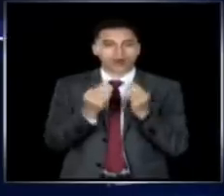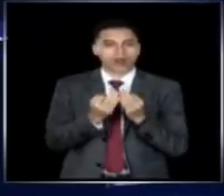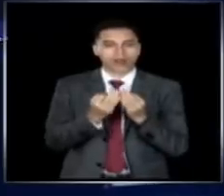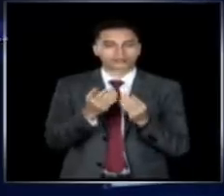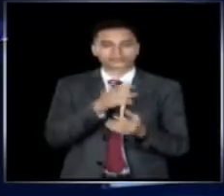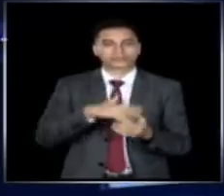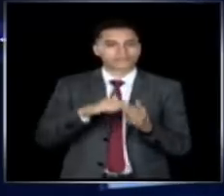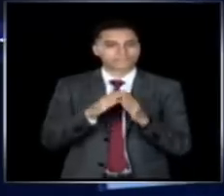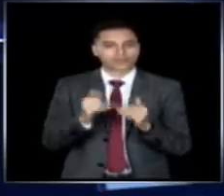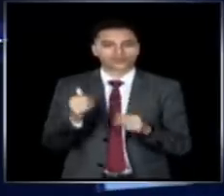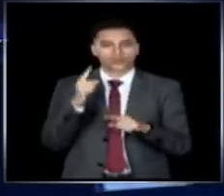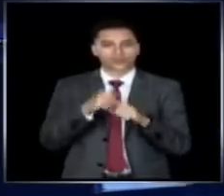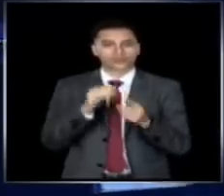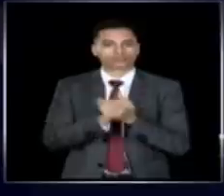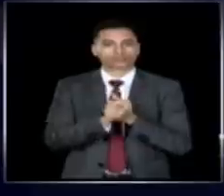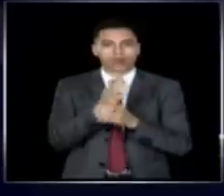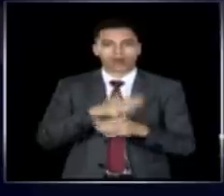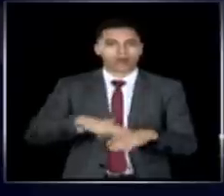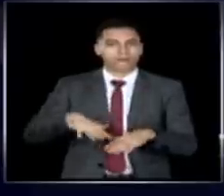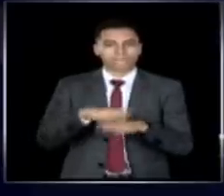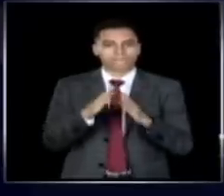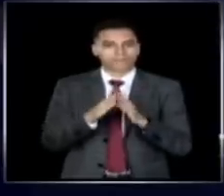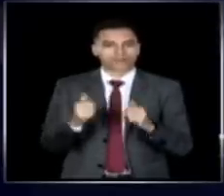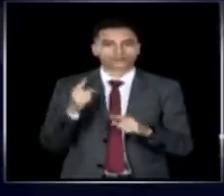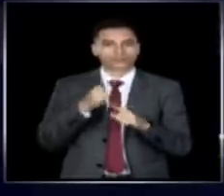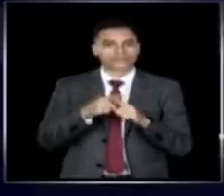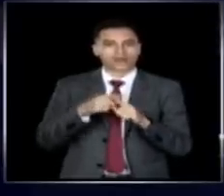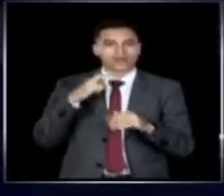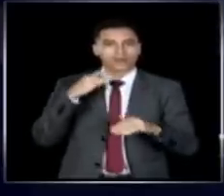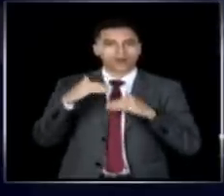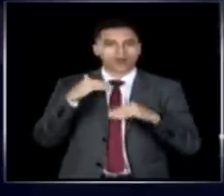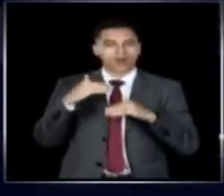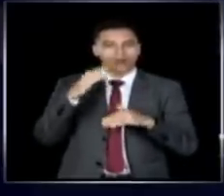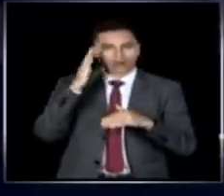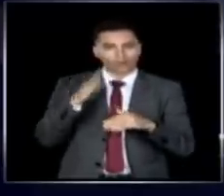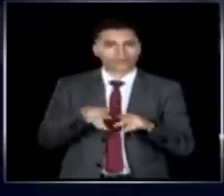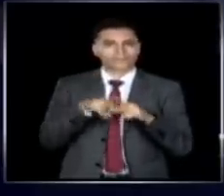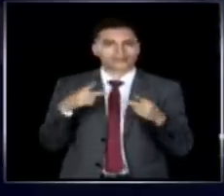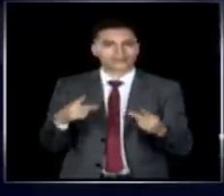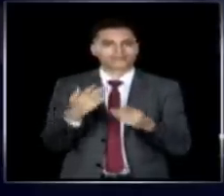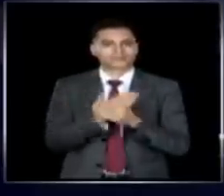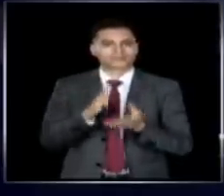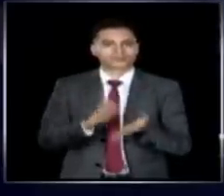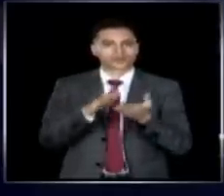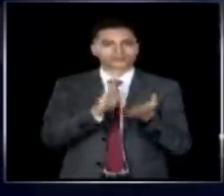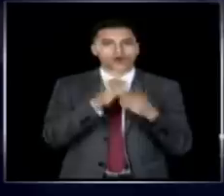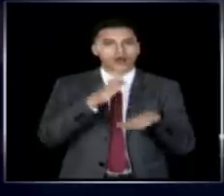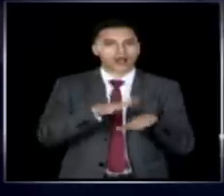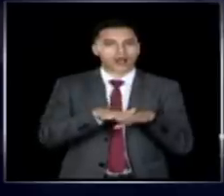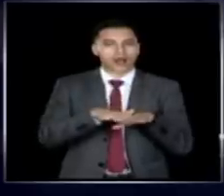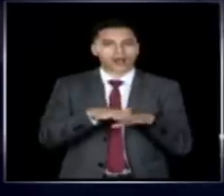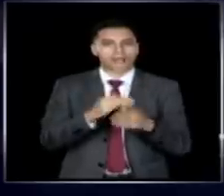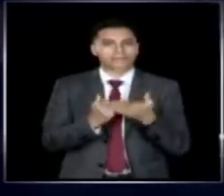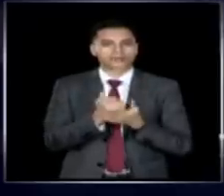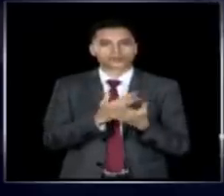العباقرة وطبعاً القادرون باختلاف اللي ساهموا بإجاباتهم الصحيحة في تطوير المدارس الحكومية